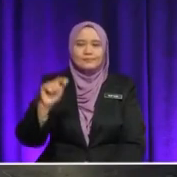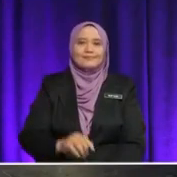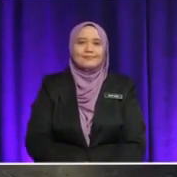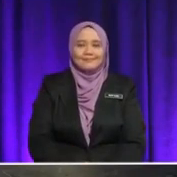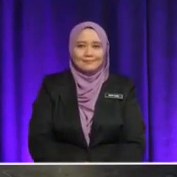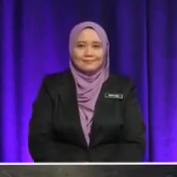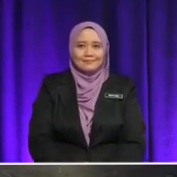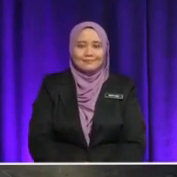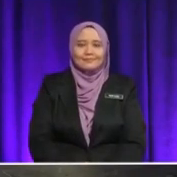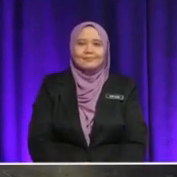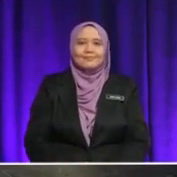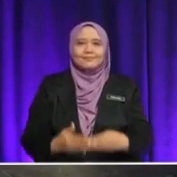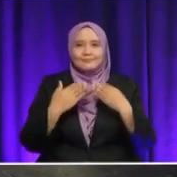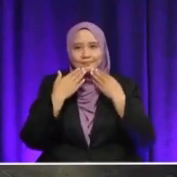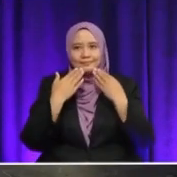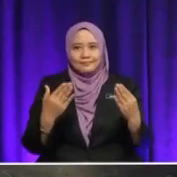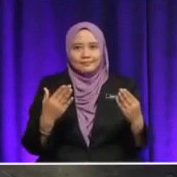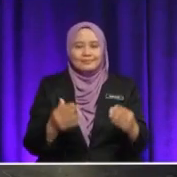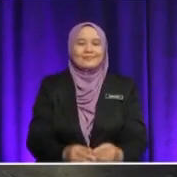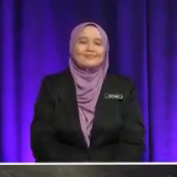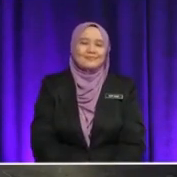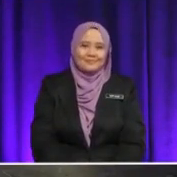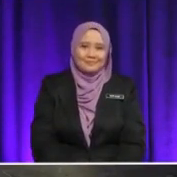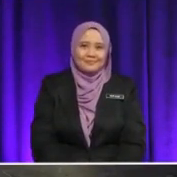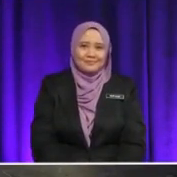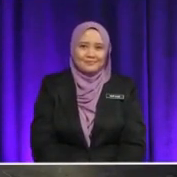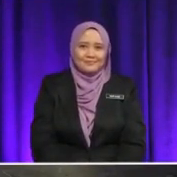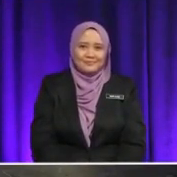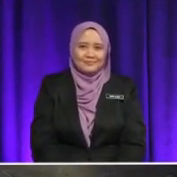wabarakatuh Makasih lah bagi yang webminal ya